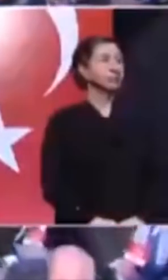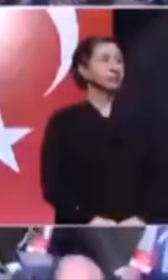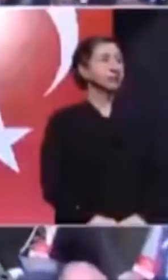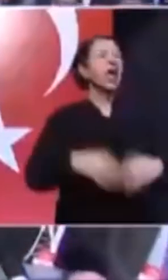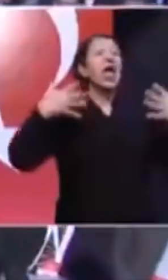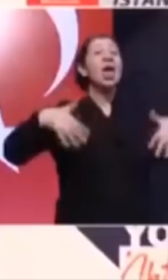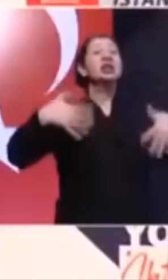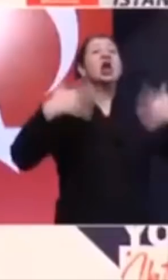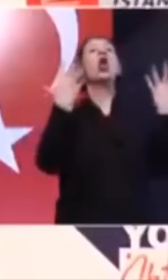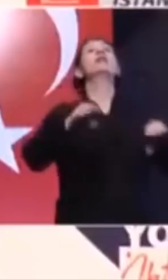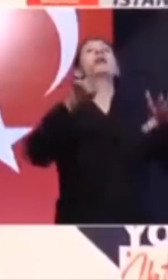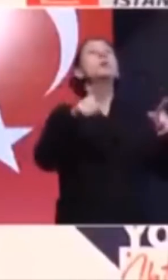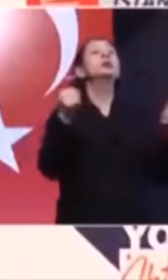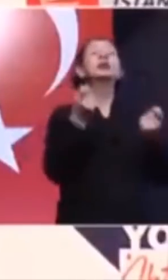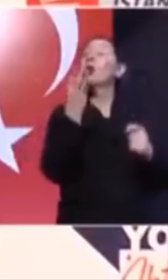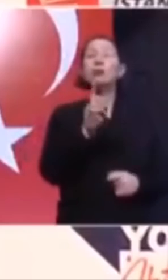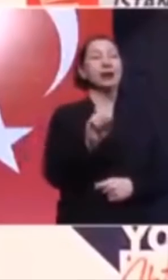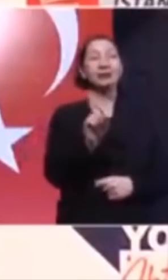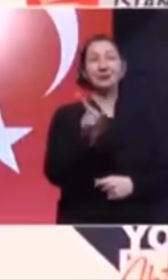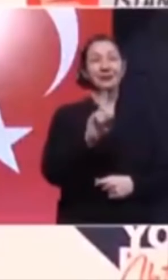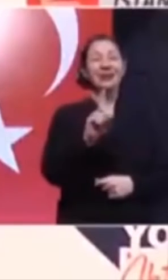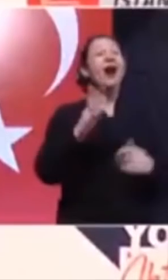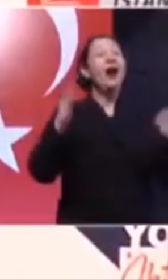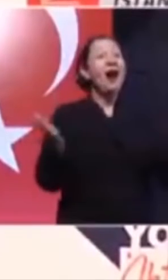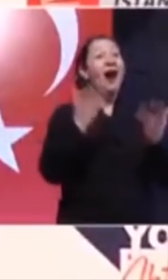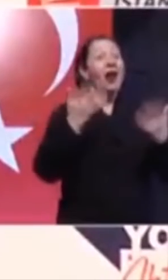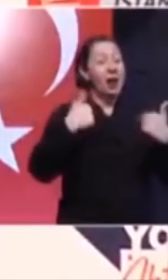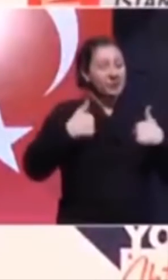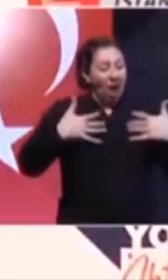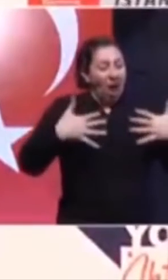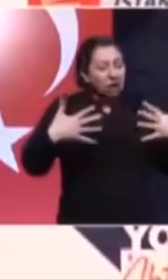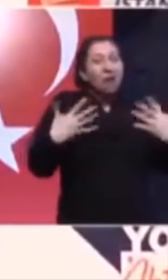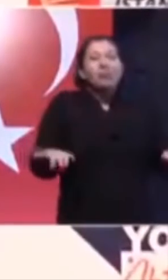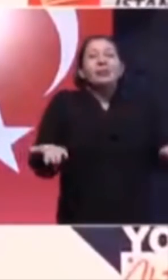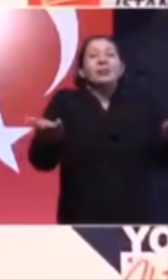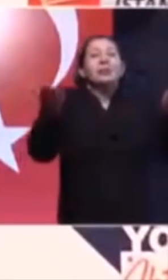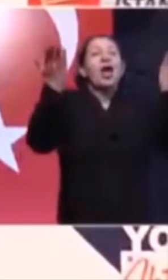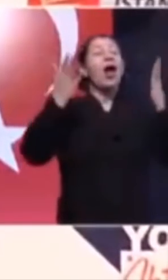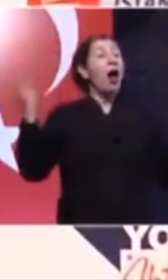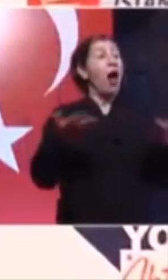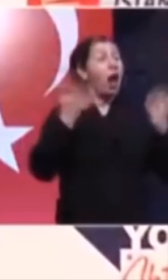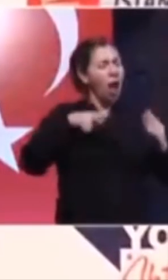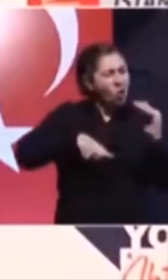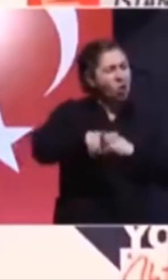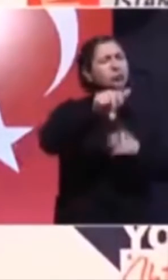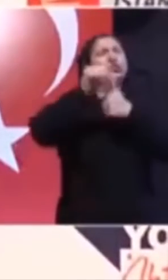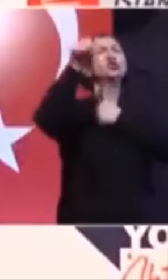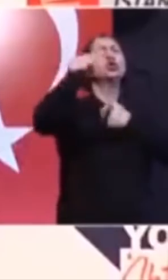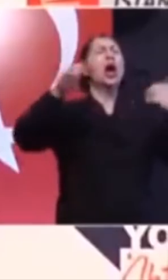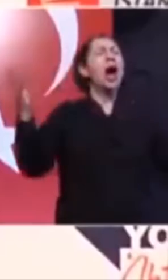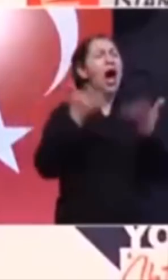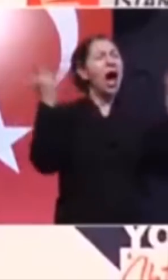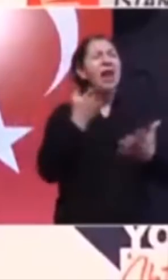Heyecan olmadan bu iş olmaz. Hala bizim heyecanımız yüksek. Hala yolumuz uzun.